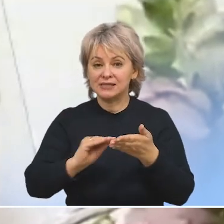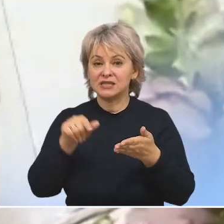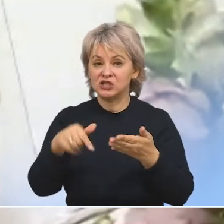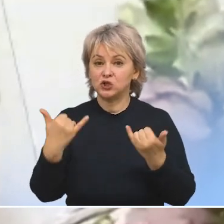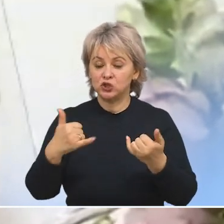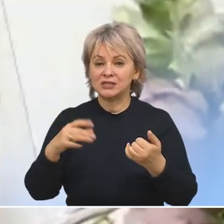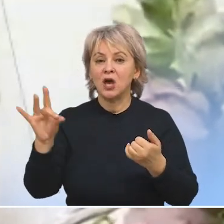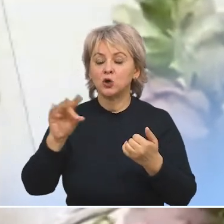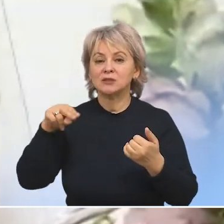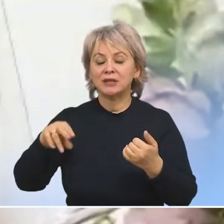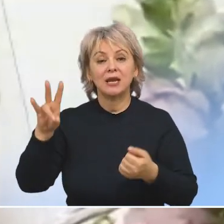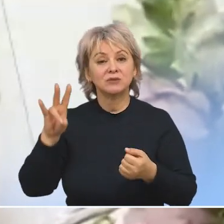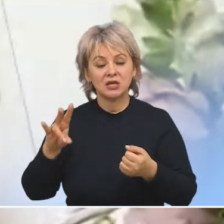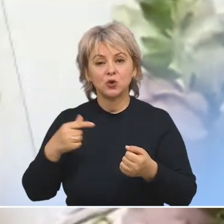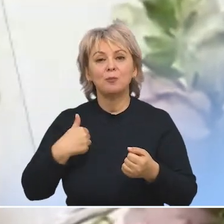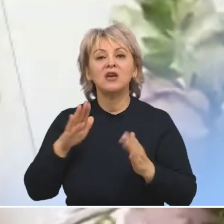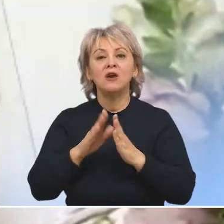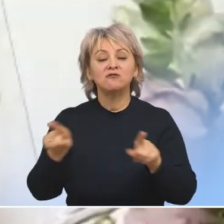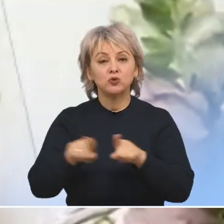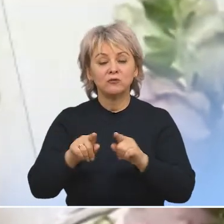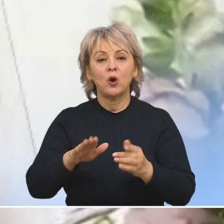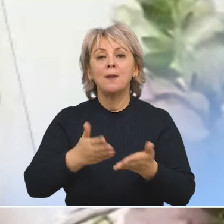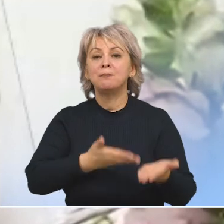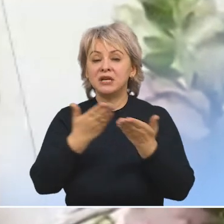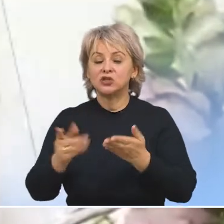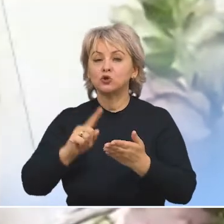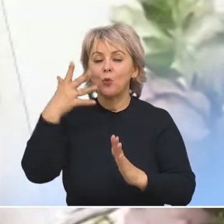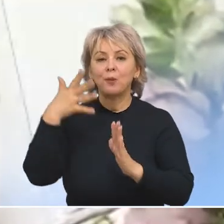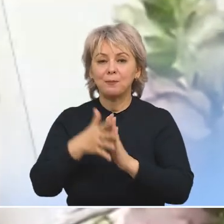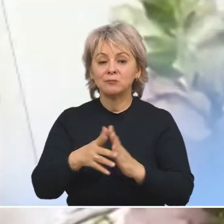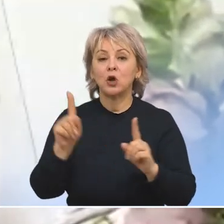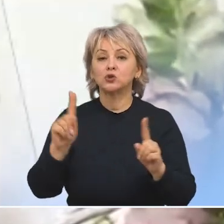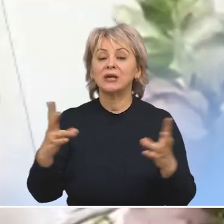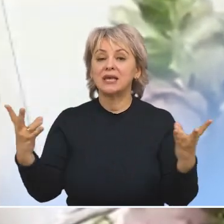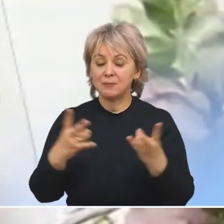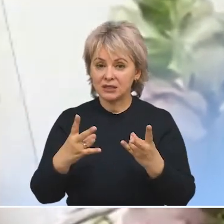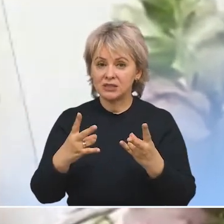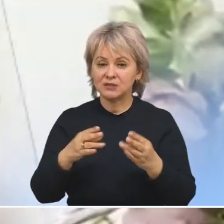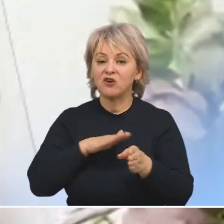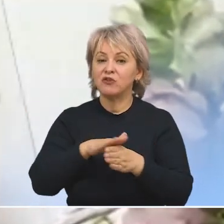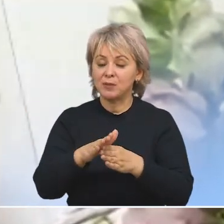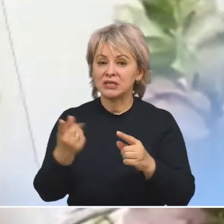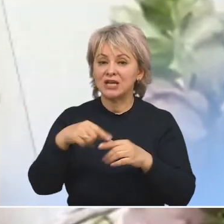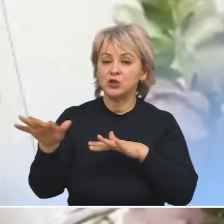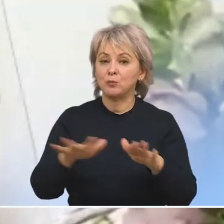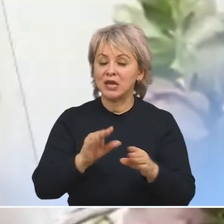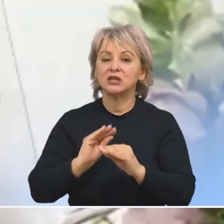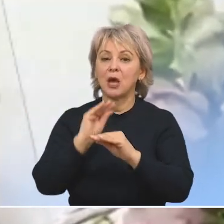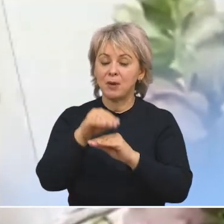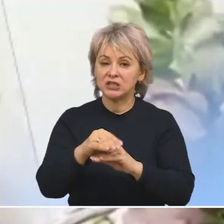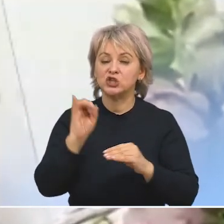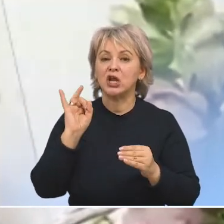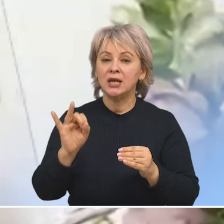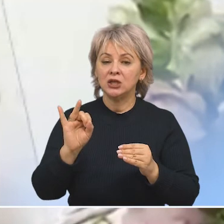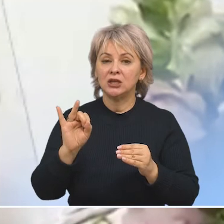сейчас Роспотребнадзором. Мы все-таки призываем к тому, что мы понимаем о необходимости соблюдения этих мер